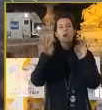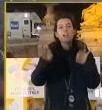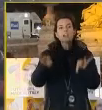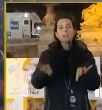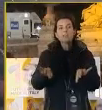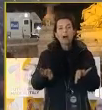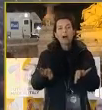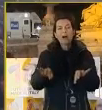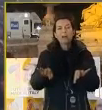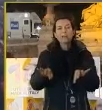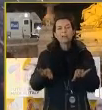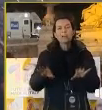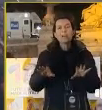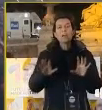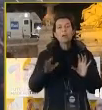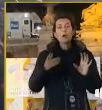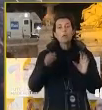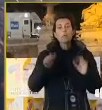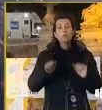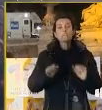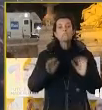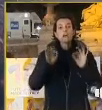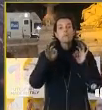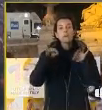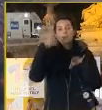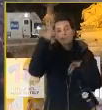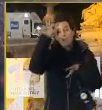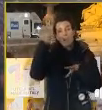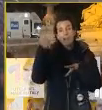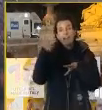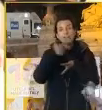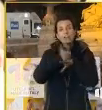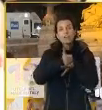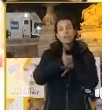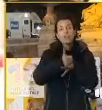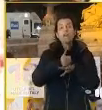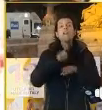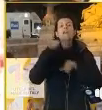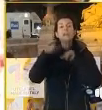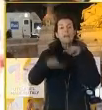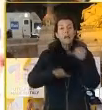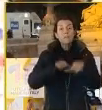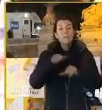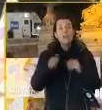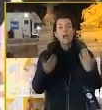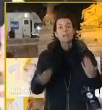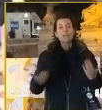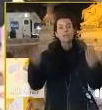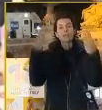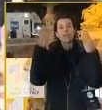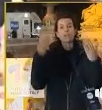possiamo andare lì e cambiare veramente delle cose. E allora,